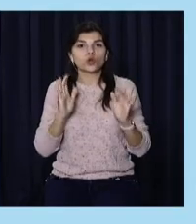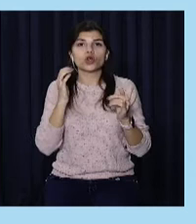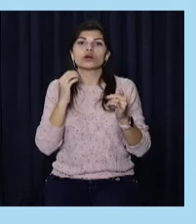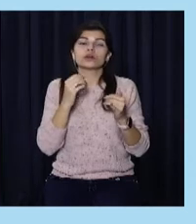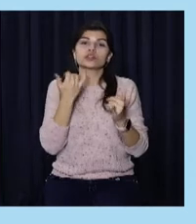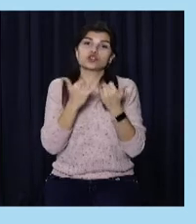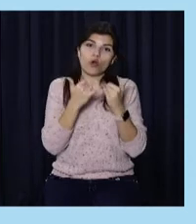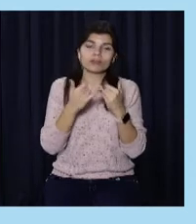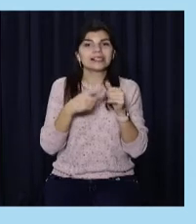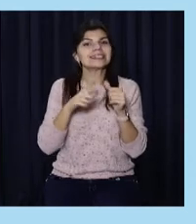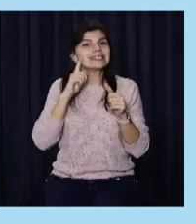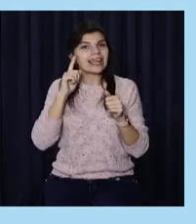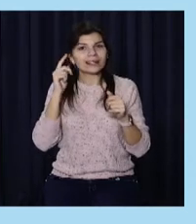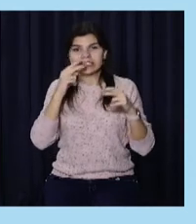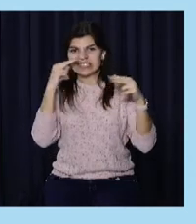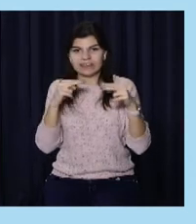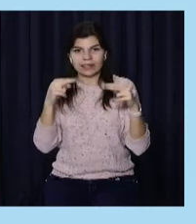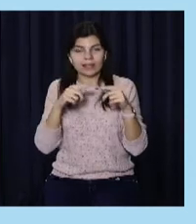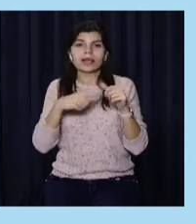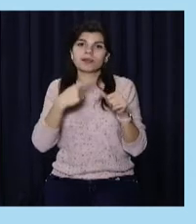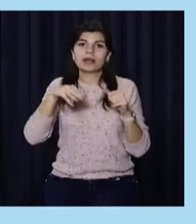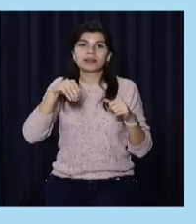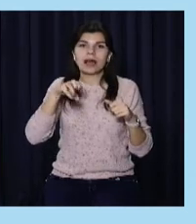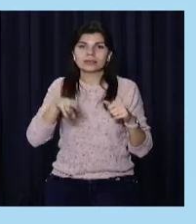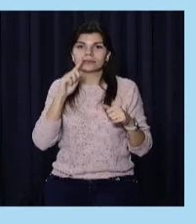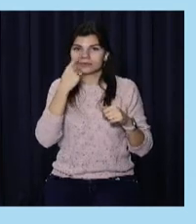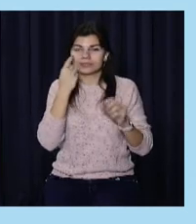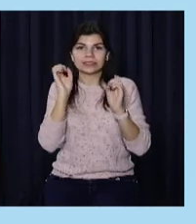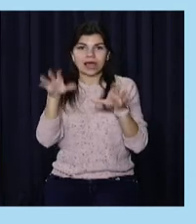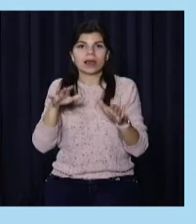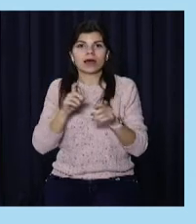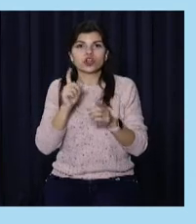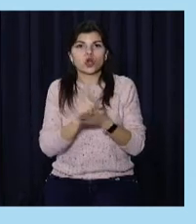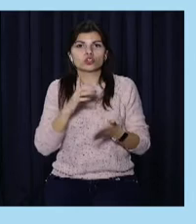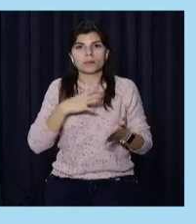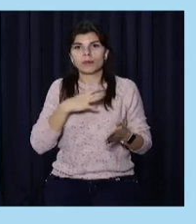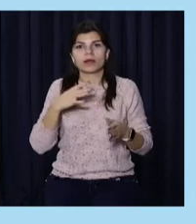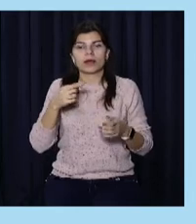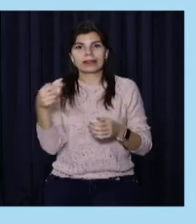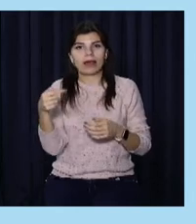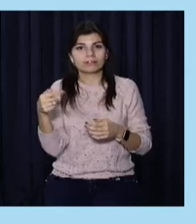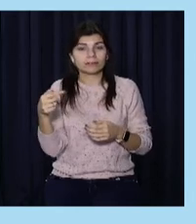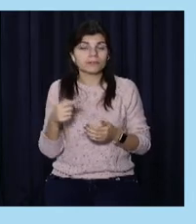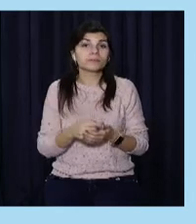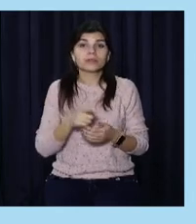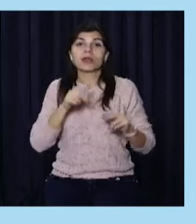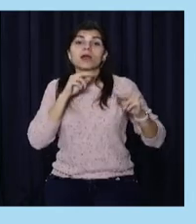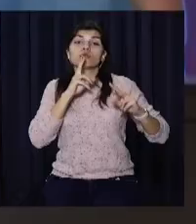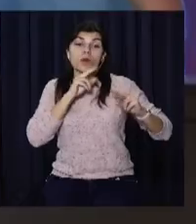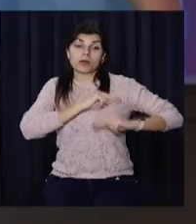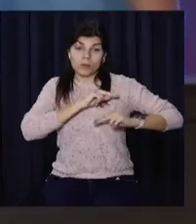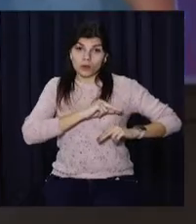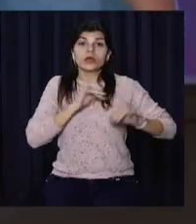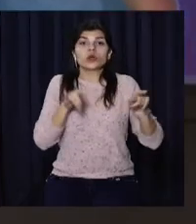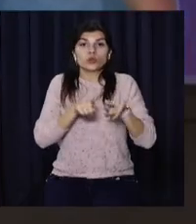чи зеленим ковід-сертифікатом або із негативним ПЛР-тестом. Документи про щеплення перевірятимуть як у співробітників закладів, так